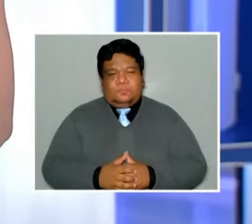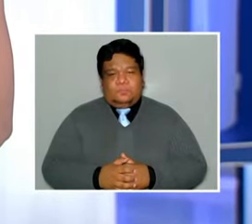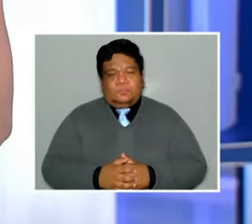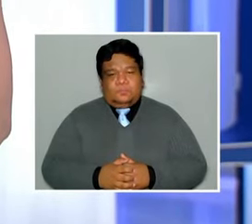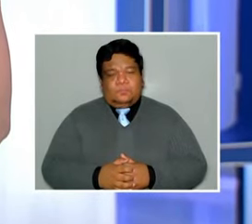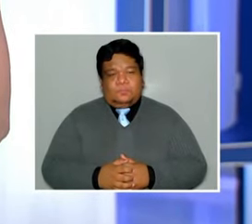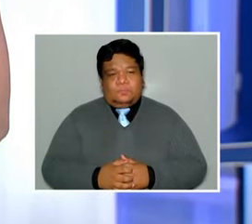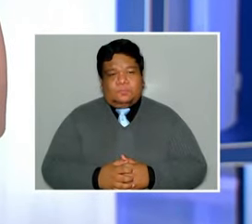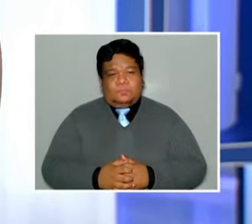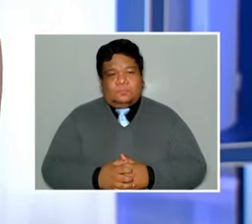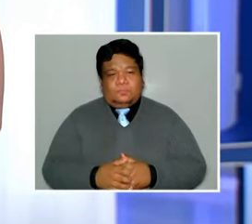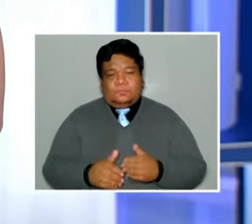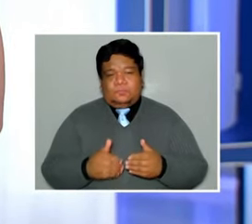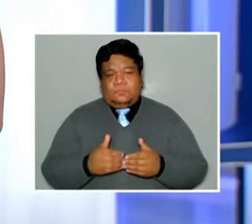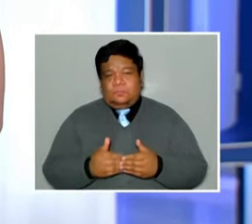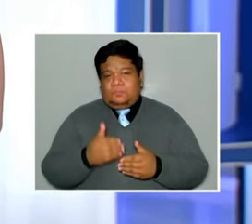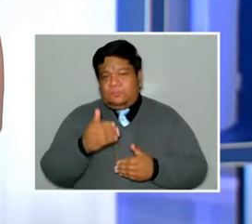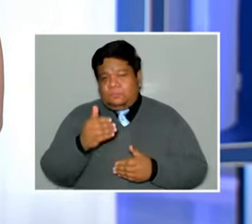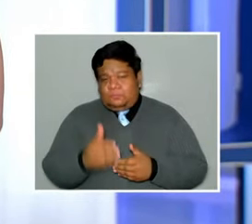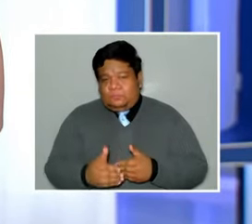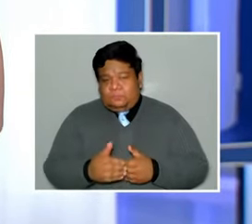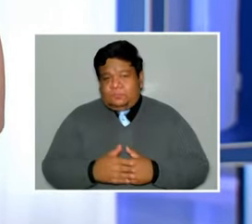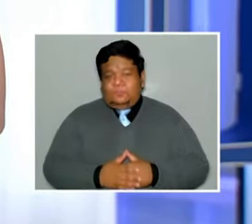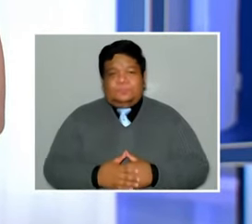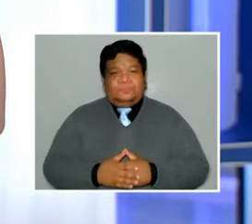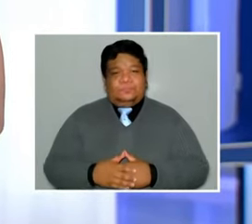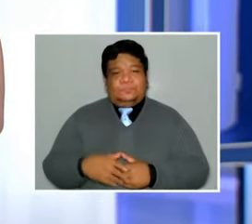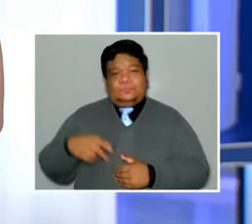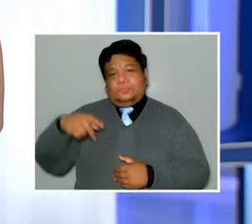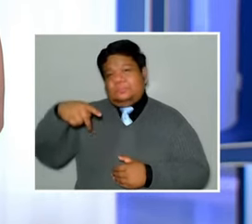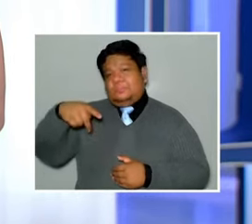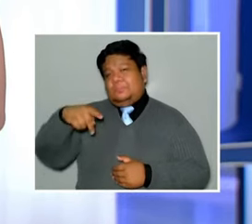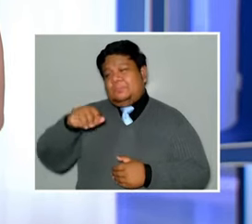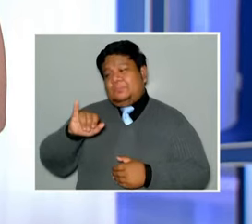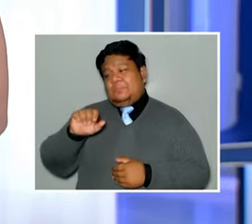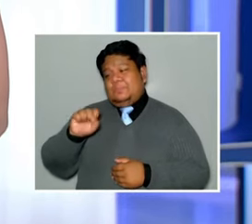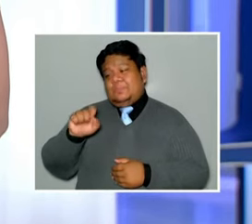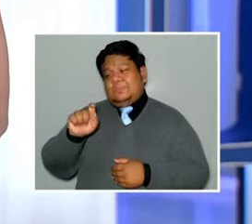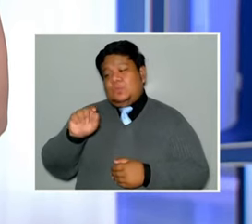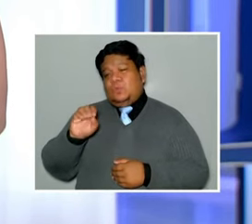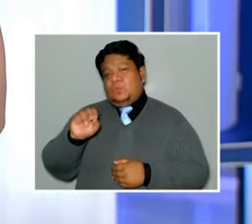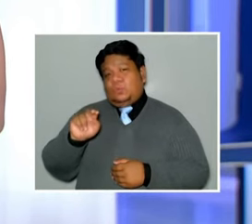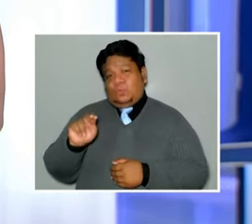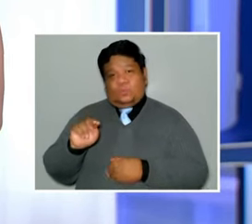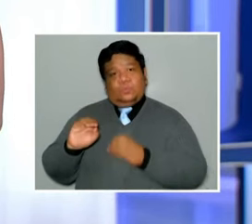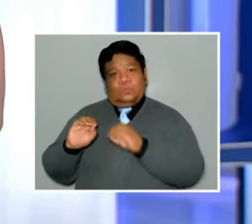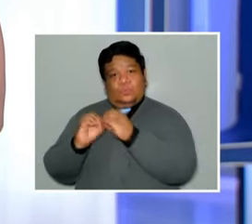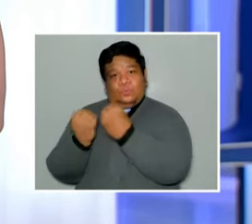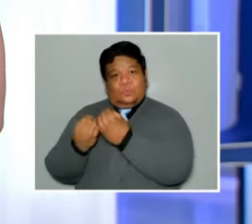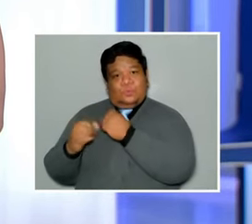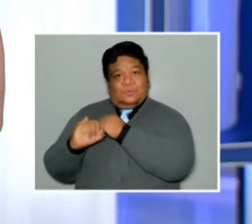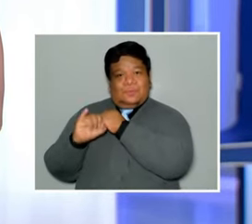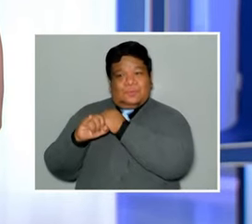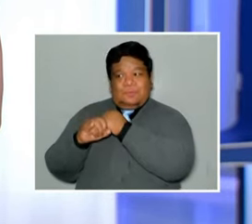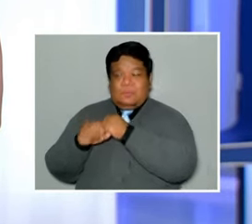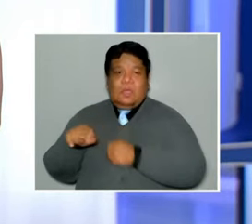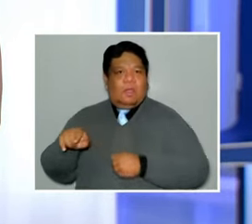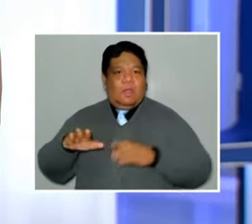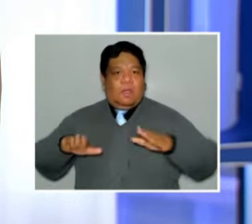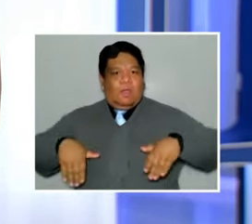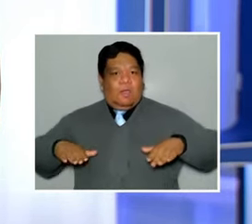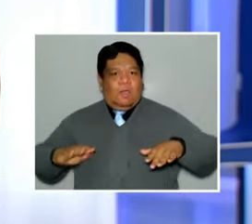Tuloy na ipaglalaban ng grupong piston na maaari pa ring bumiyahe ang mga jeepney na hindi nagpa-consolidate sa ilalim ng